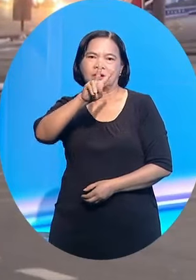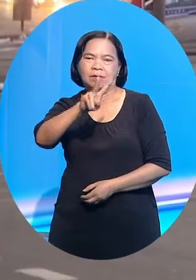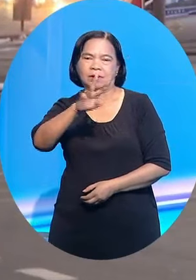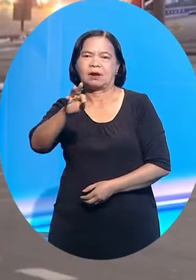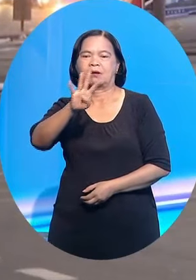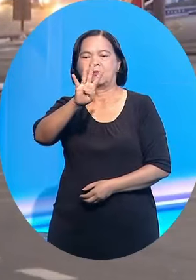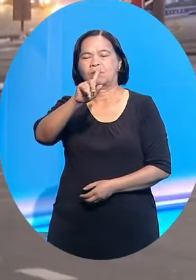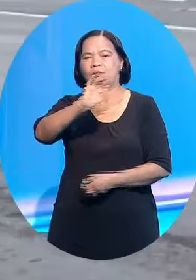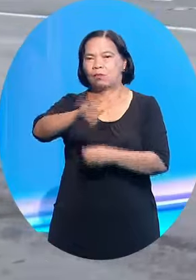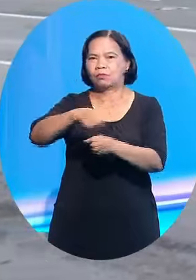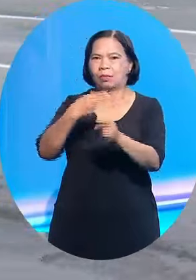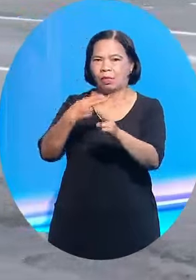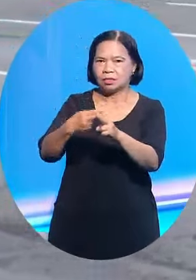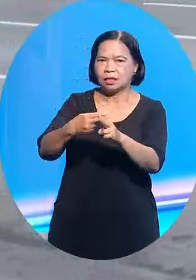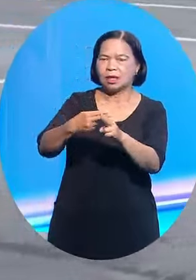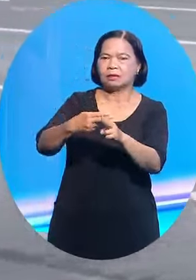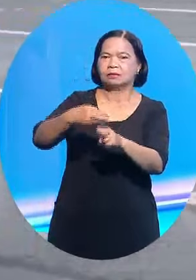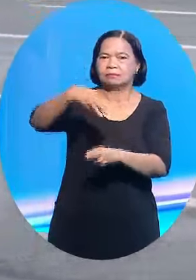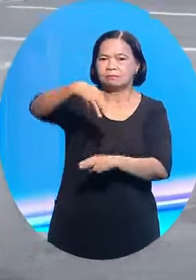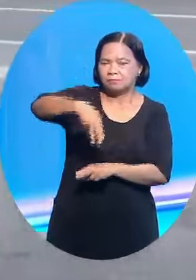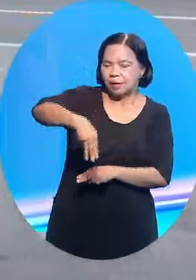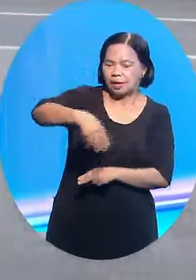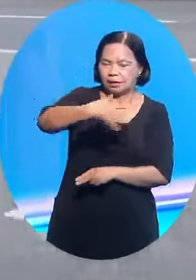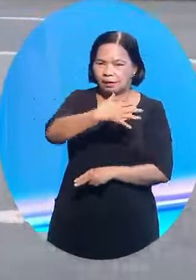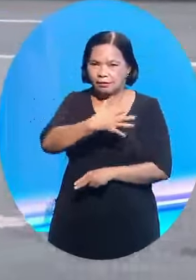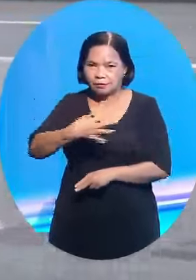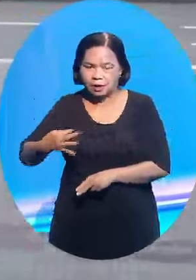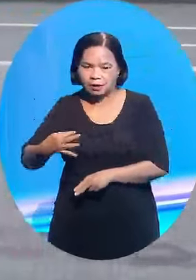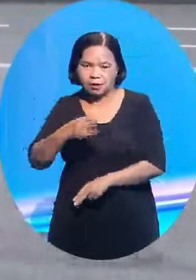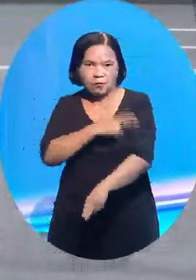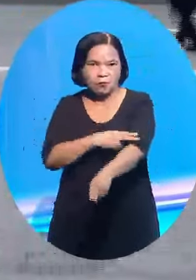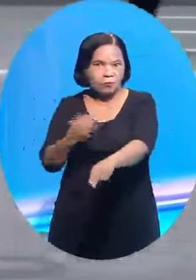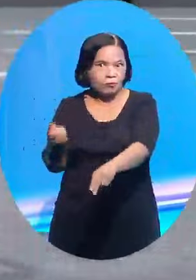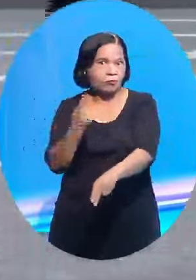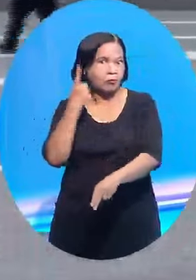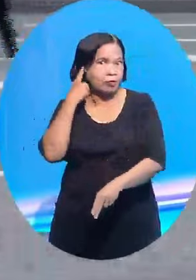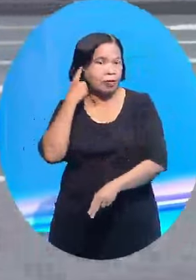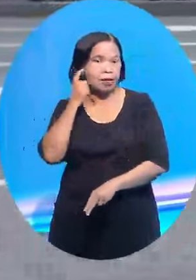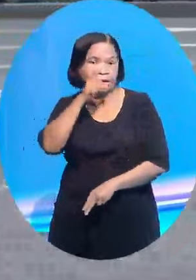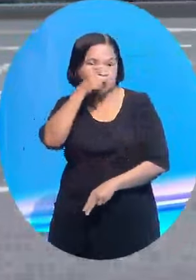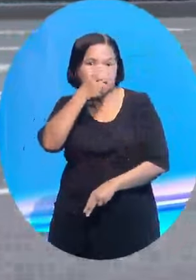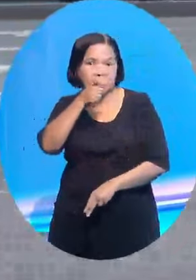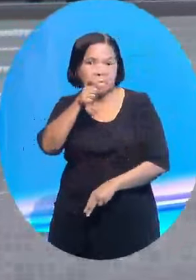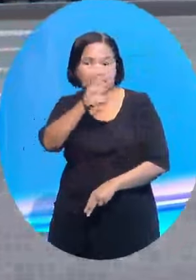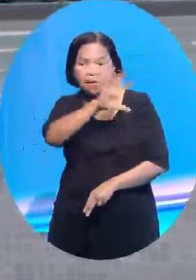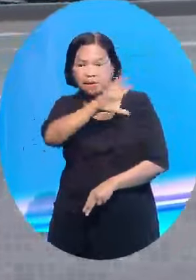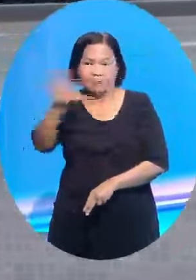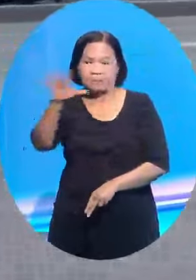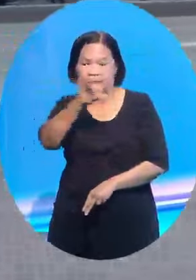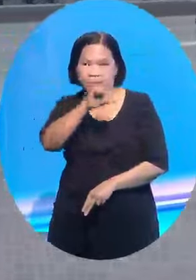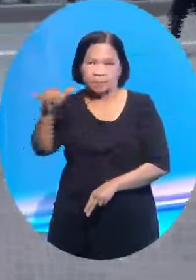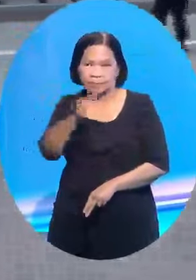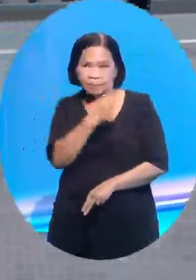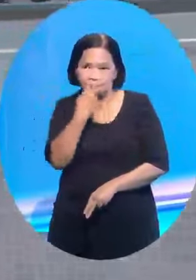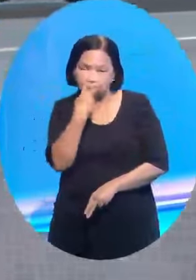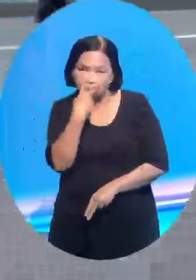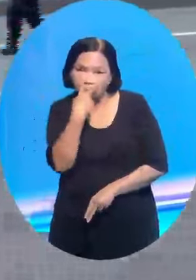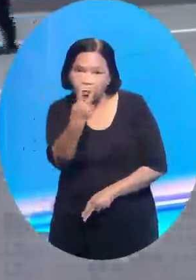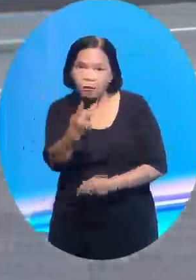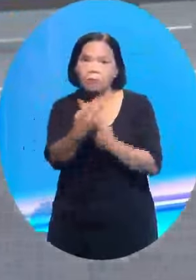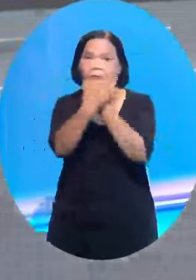41 tuổi, tên thật là Maxim Fomin, là một blogger quân sự nổi tiếng của Nga với 560.000 người theo dõi trên nền tảng mạng xã